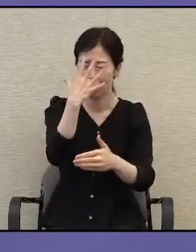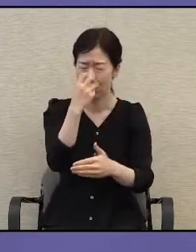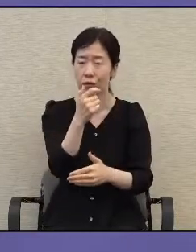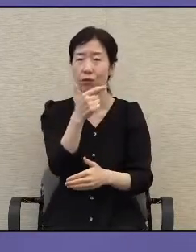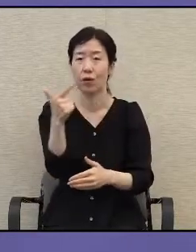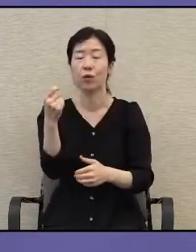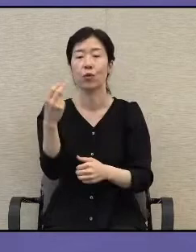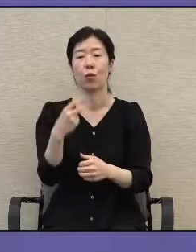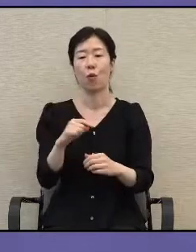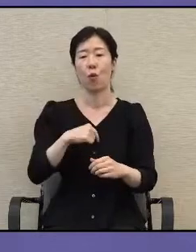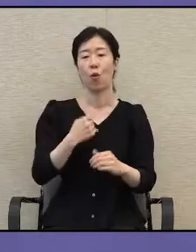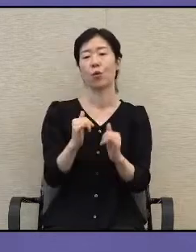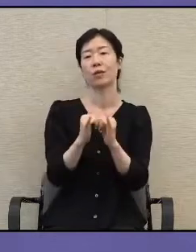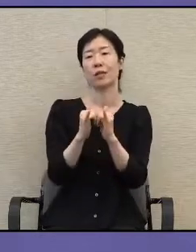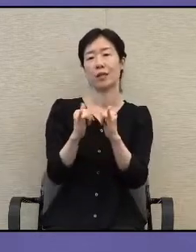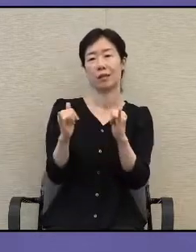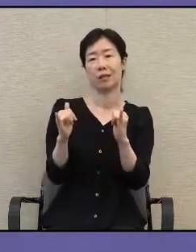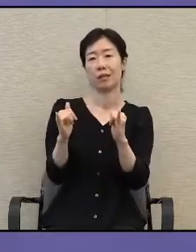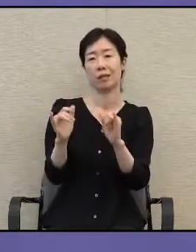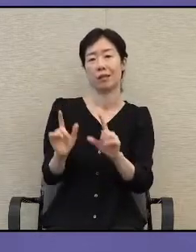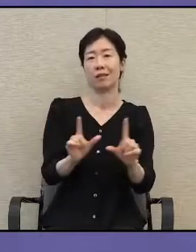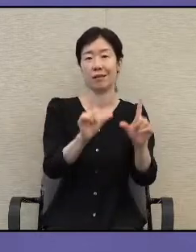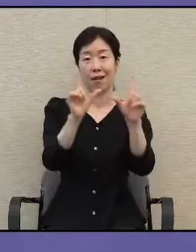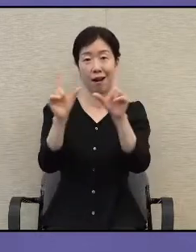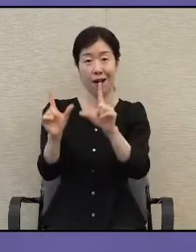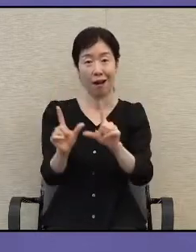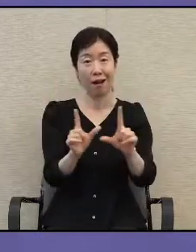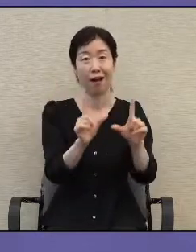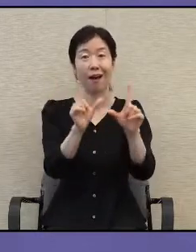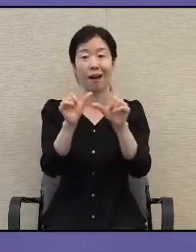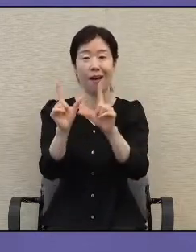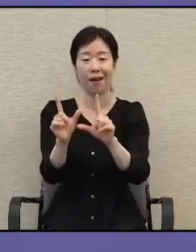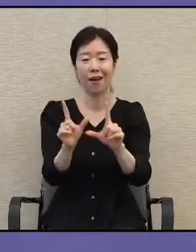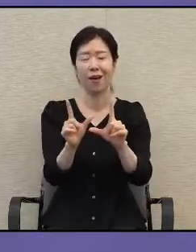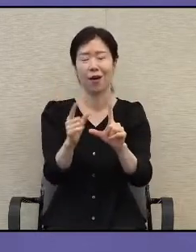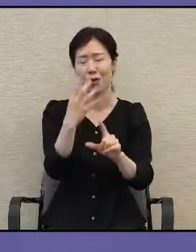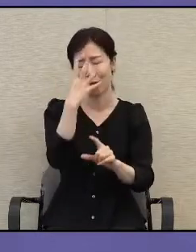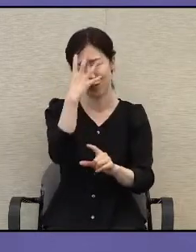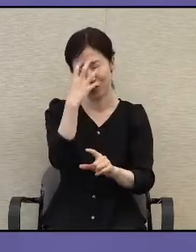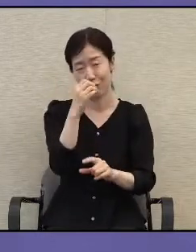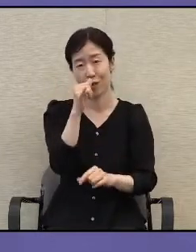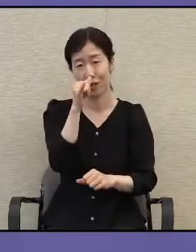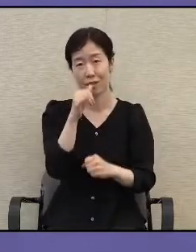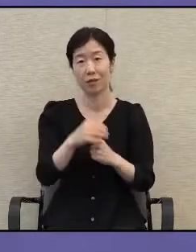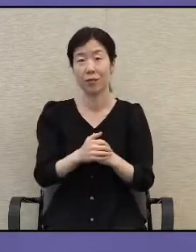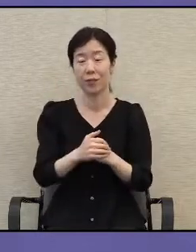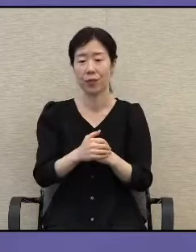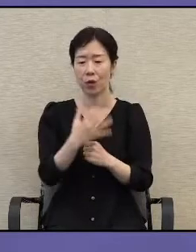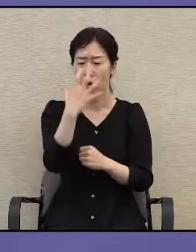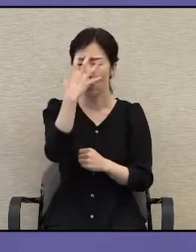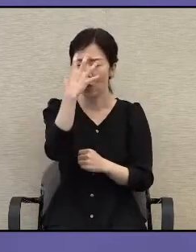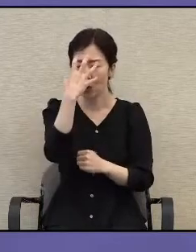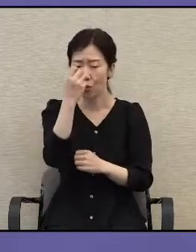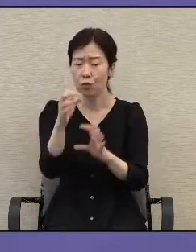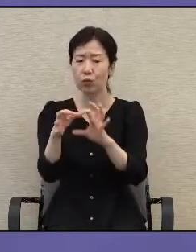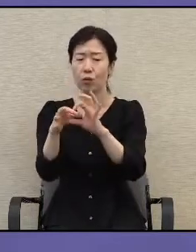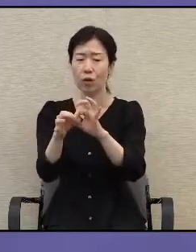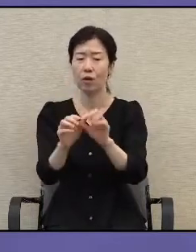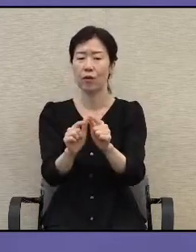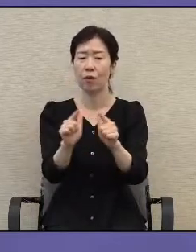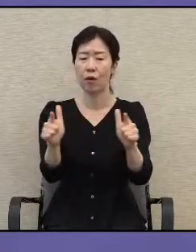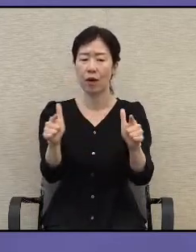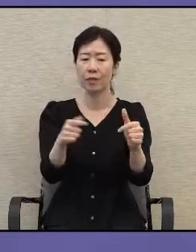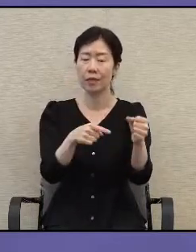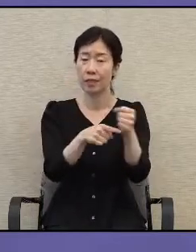따라서는 1인 가구가 특히 우울 위험군 비율에 많았습니다. 그래서 우울한 것에 이제 영향을 미치는 이런 위험 요인들이 굉장히 다각도로